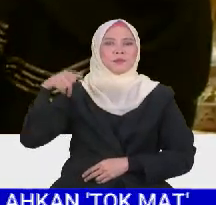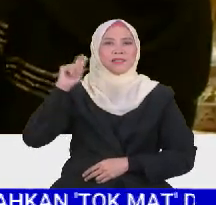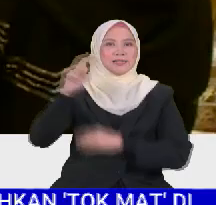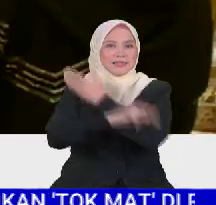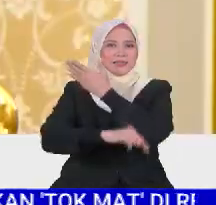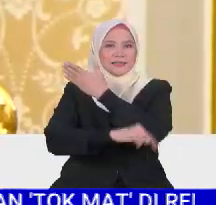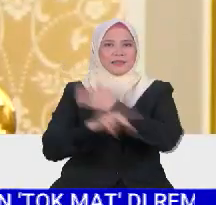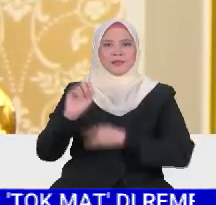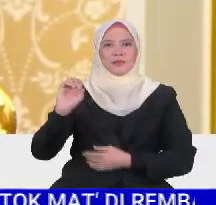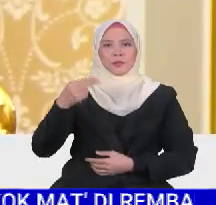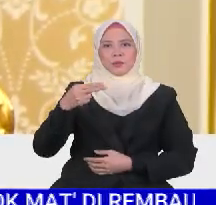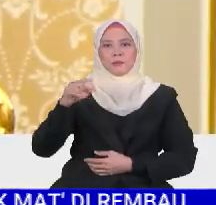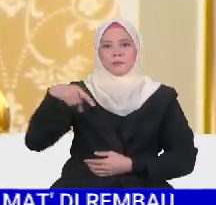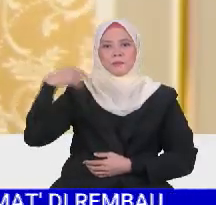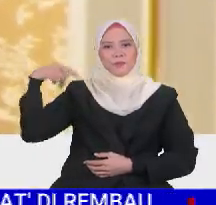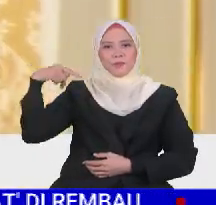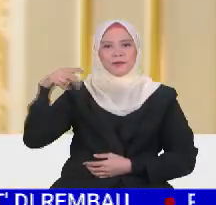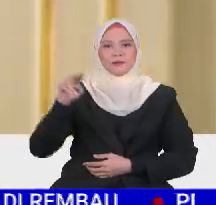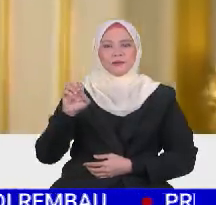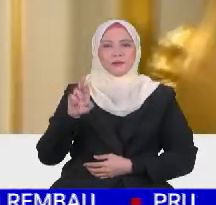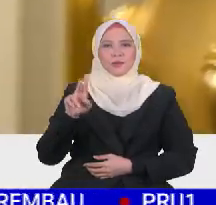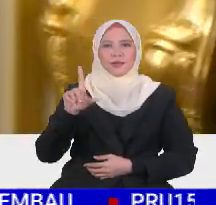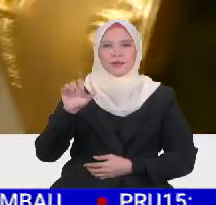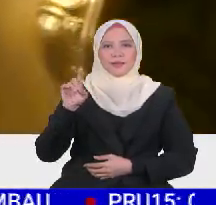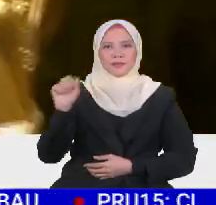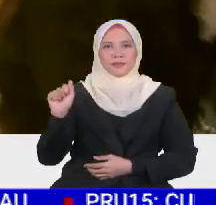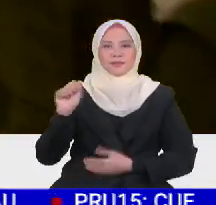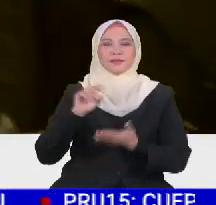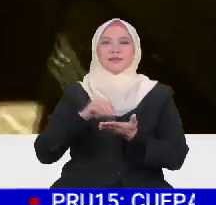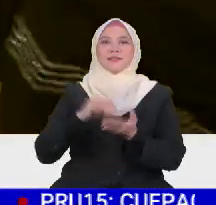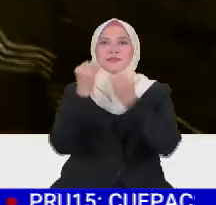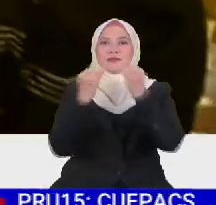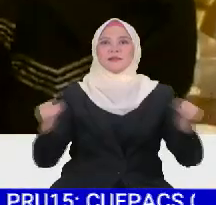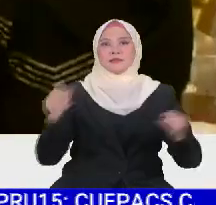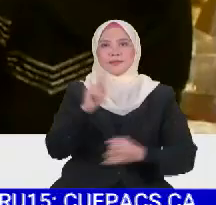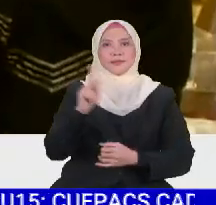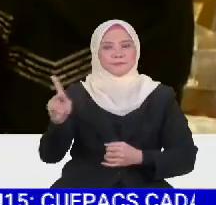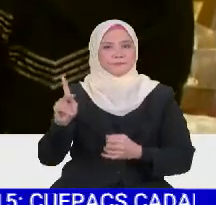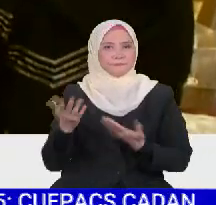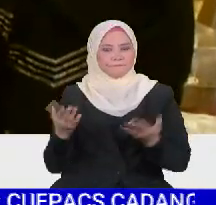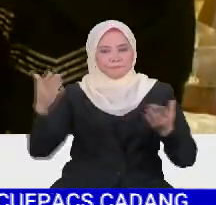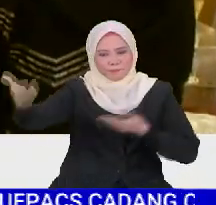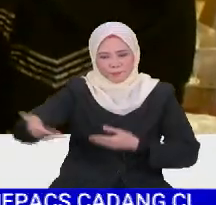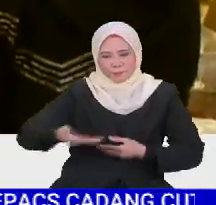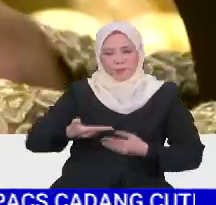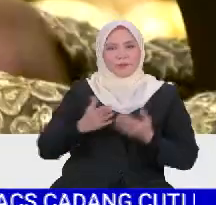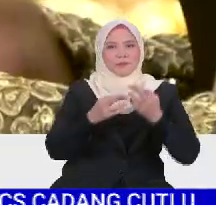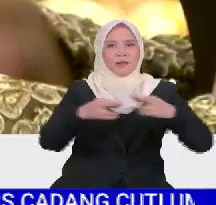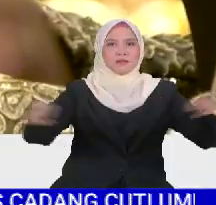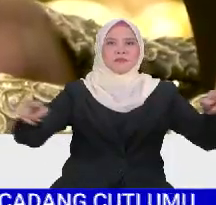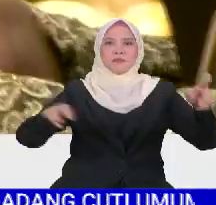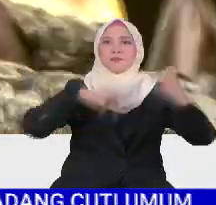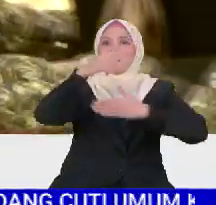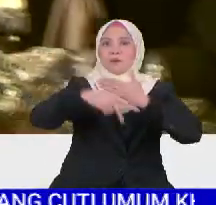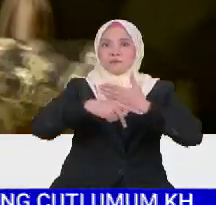tokoh nurlida Tantri di istana Sri Kinabalu kunjungan bertujuan menjemput meresmikan